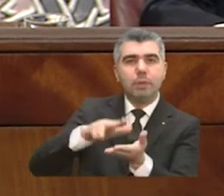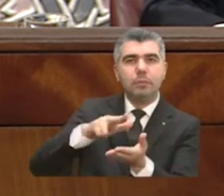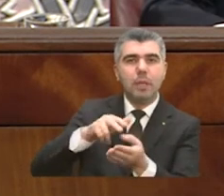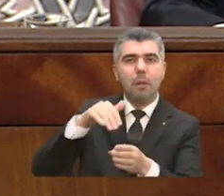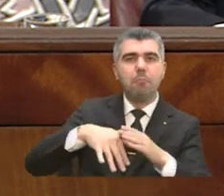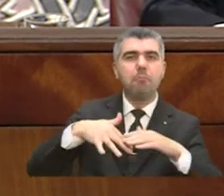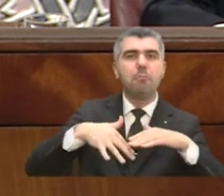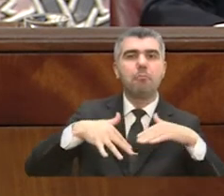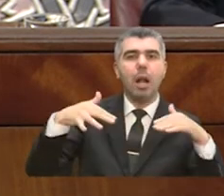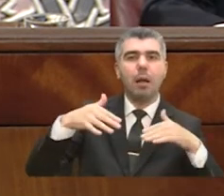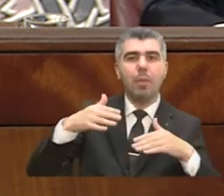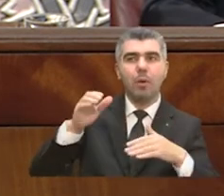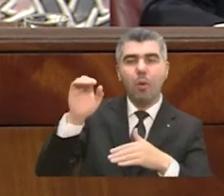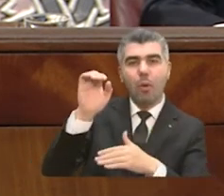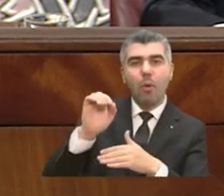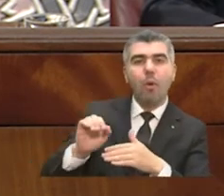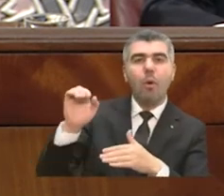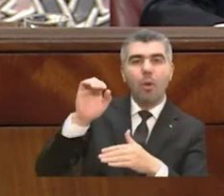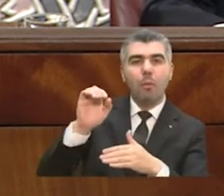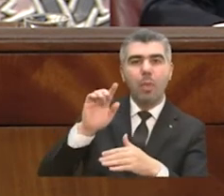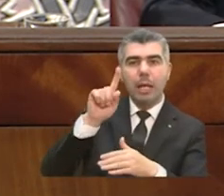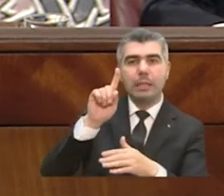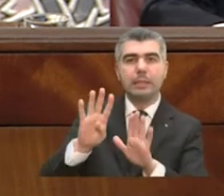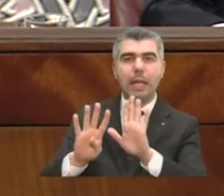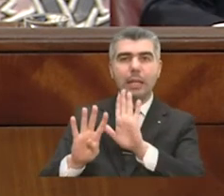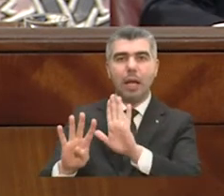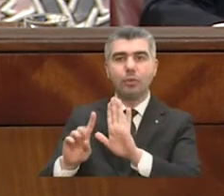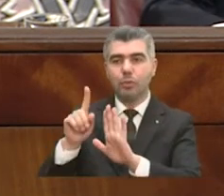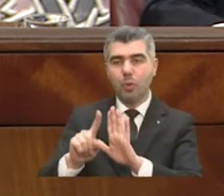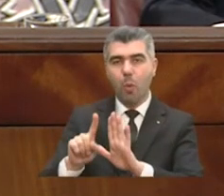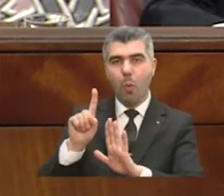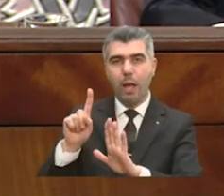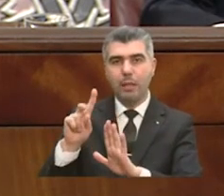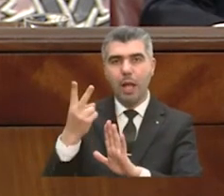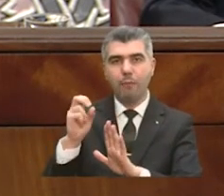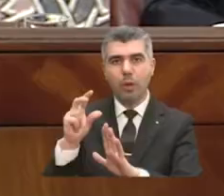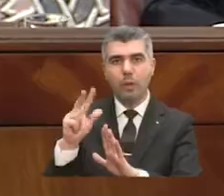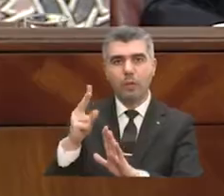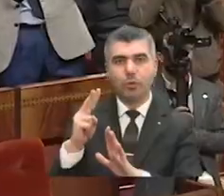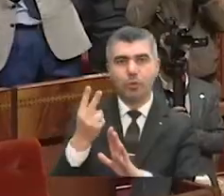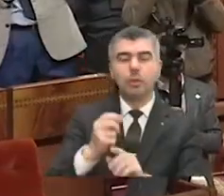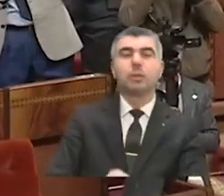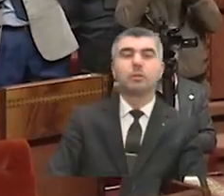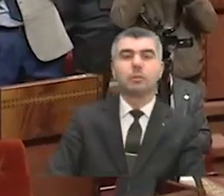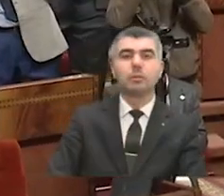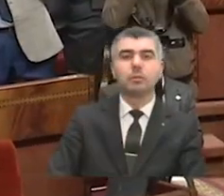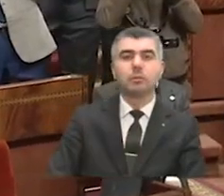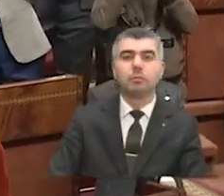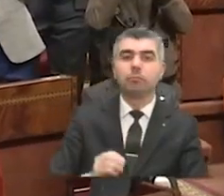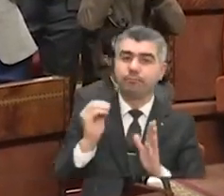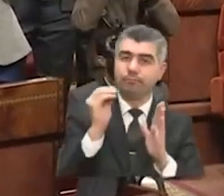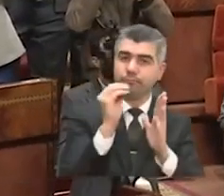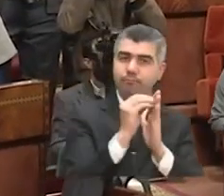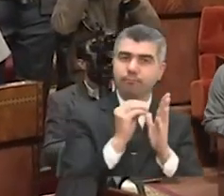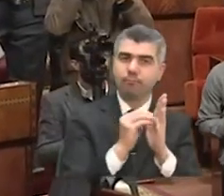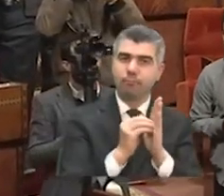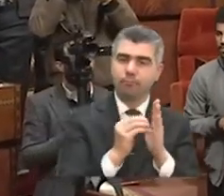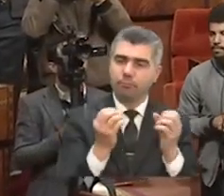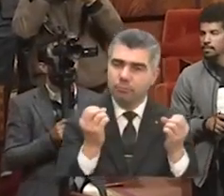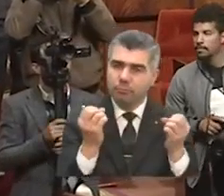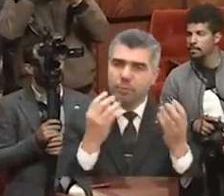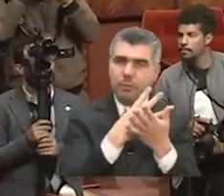contre le Maroc, couronnée par cette décision en janvier de